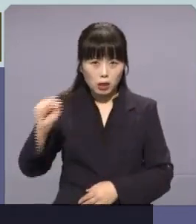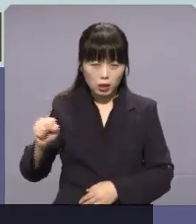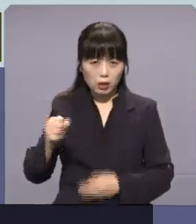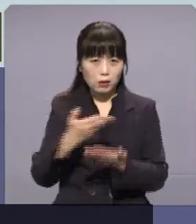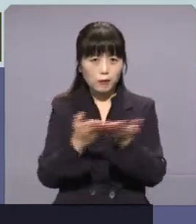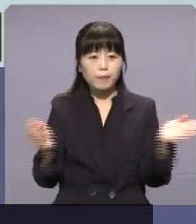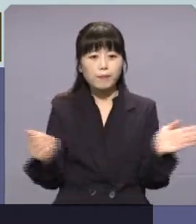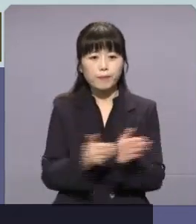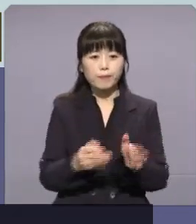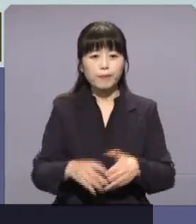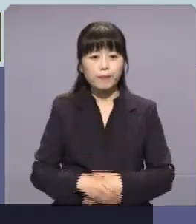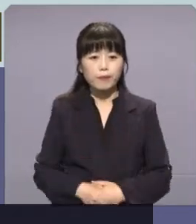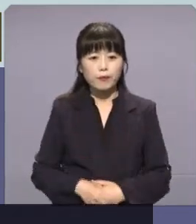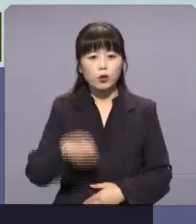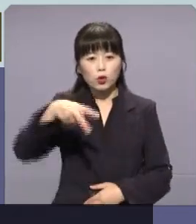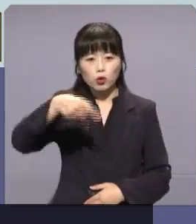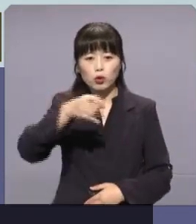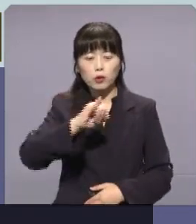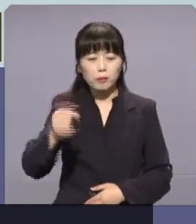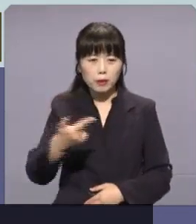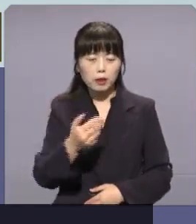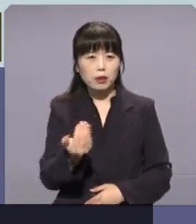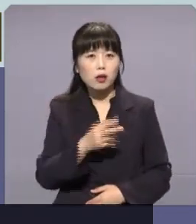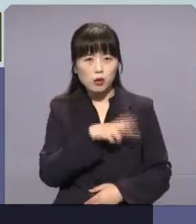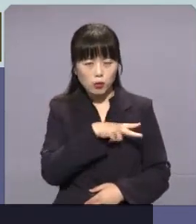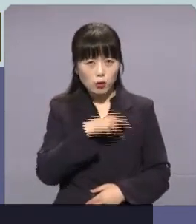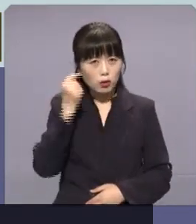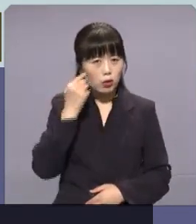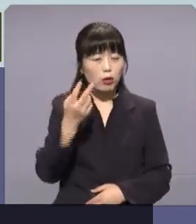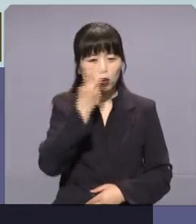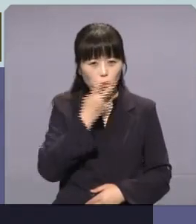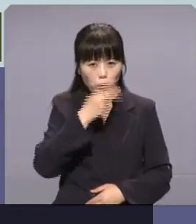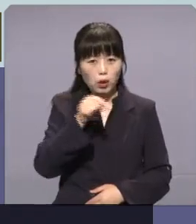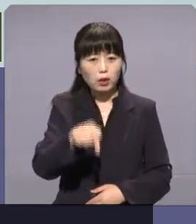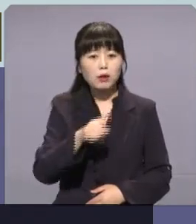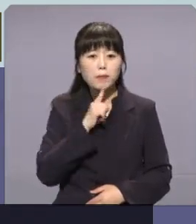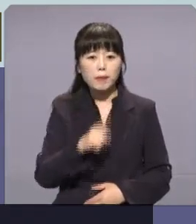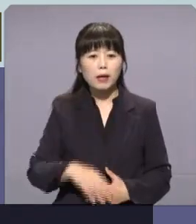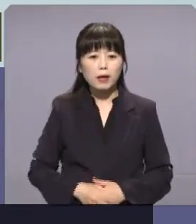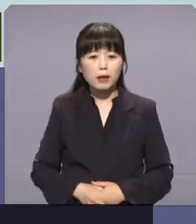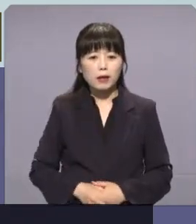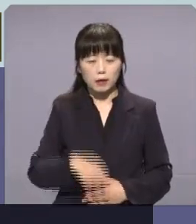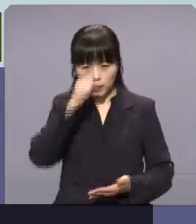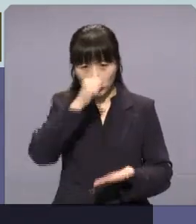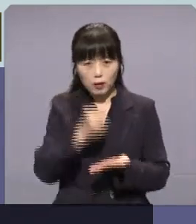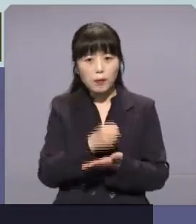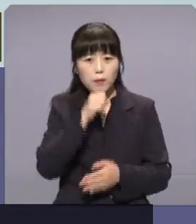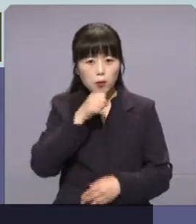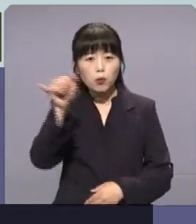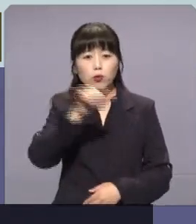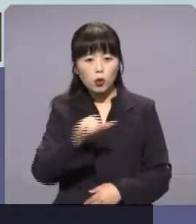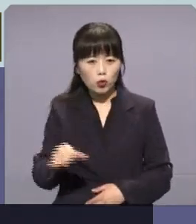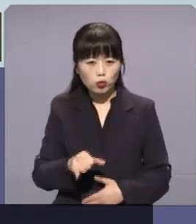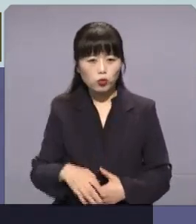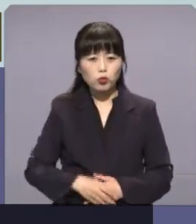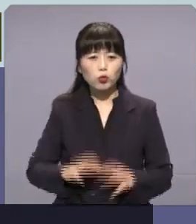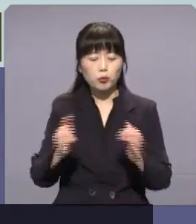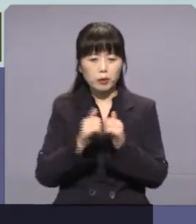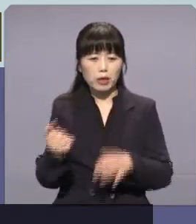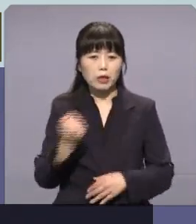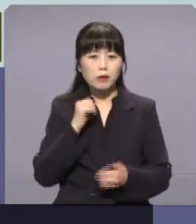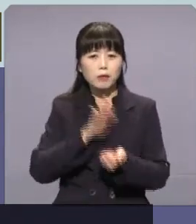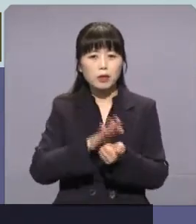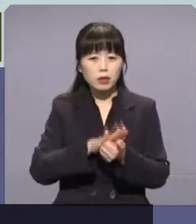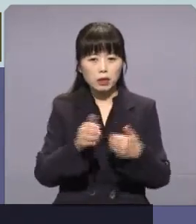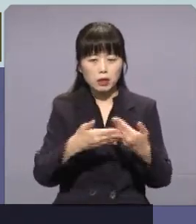공유했습니다. 자, 유승민 전 의원이 얘기한 여론조사가 바로 이건데요. 당대표 적합도 전국입니다. 국민의힘